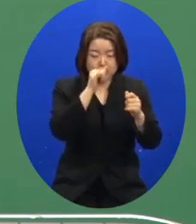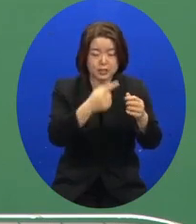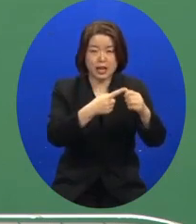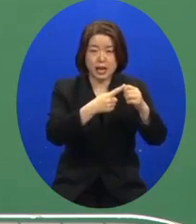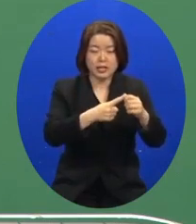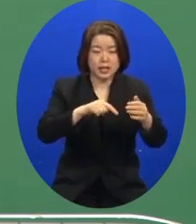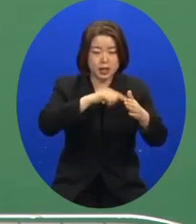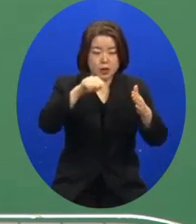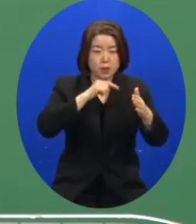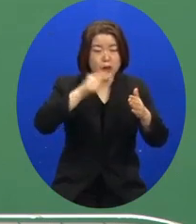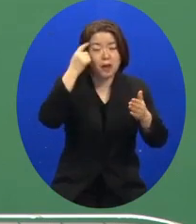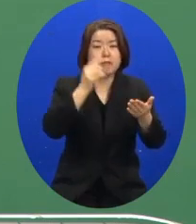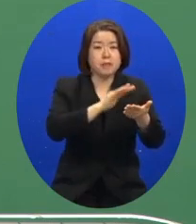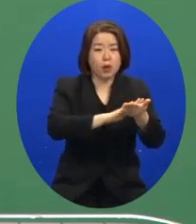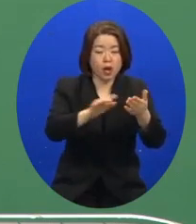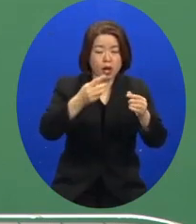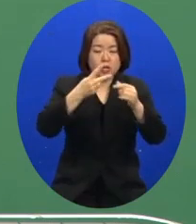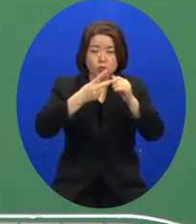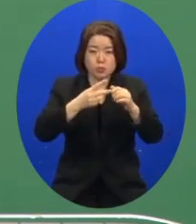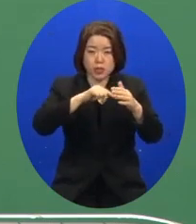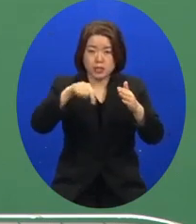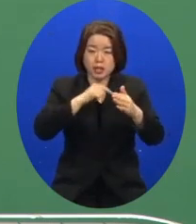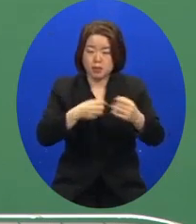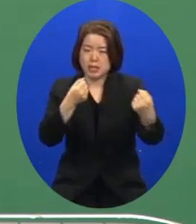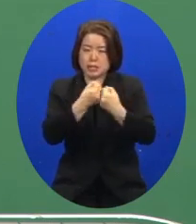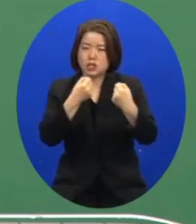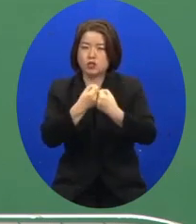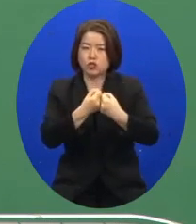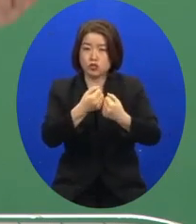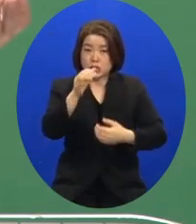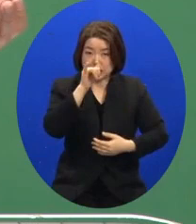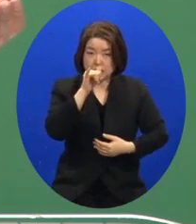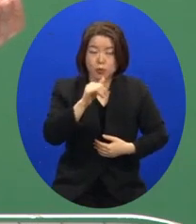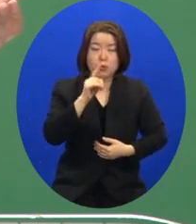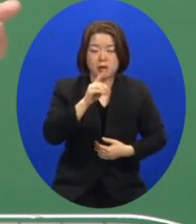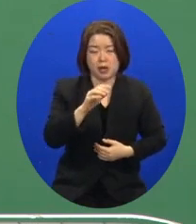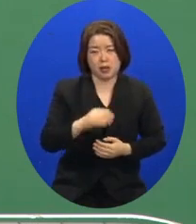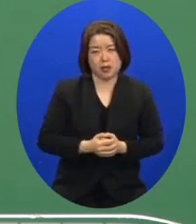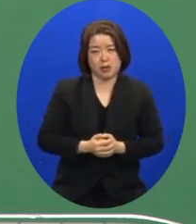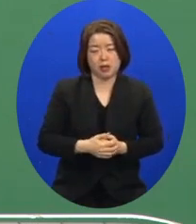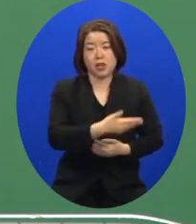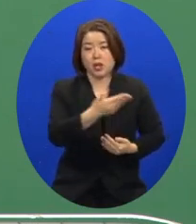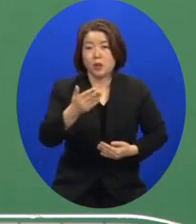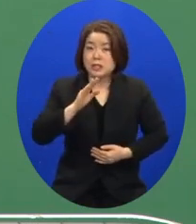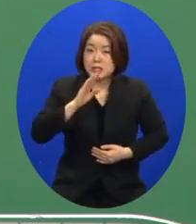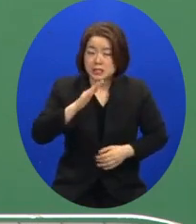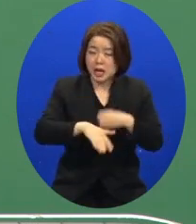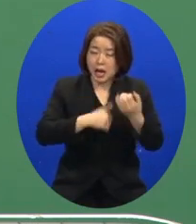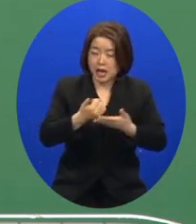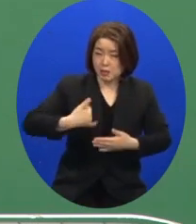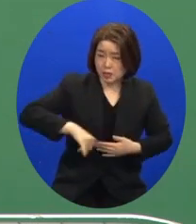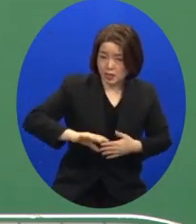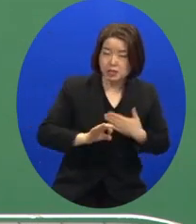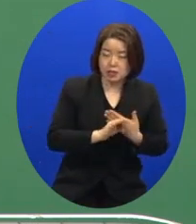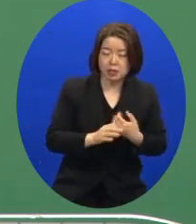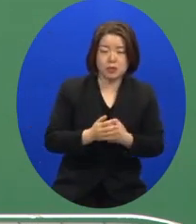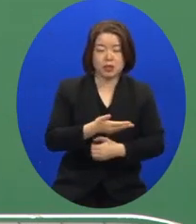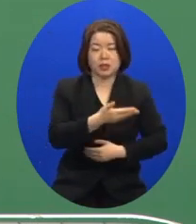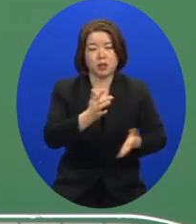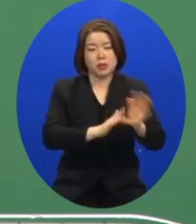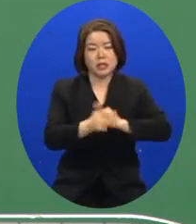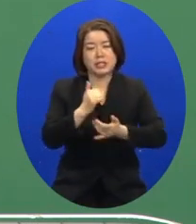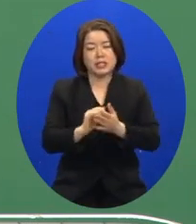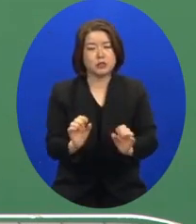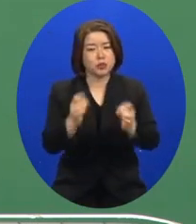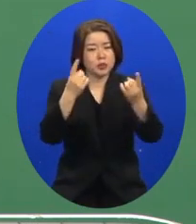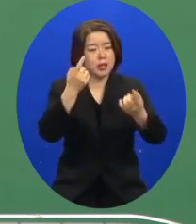내면의 전투이다 라고 했습니다. 여러분이 진짜 하나님의 자녀라면 여러분 안에 예수님으로 인한 평화가